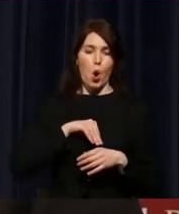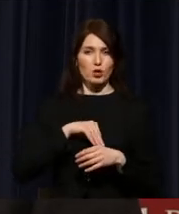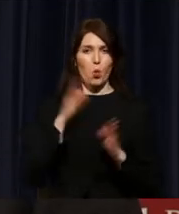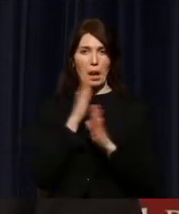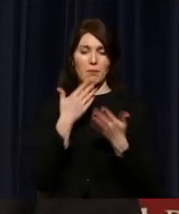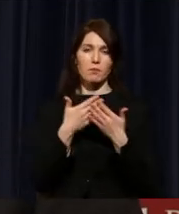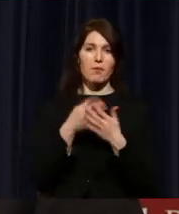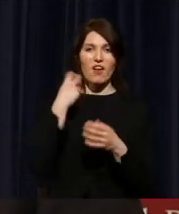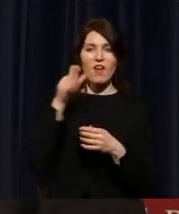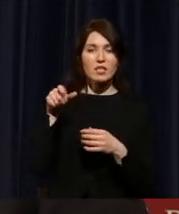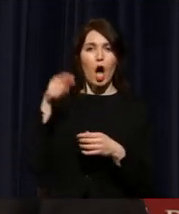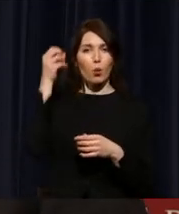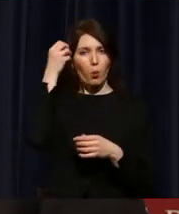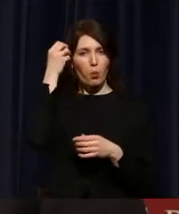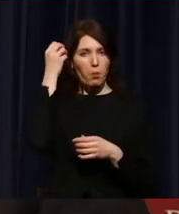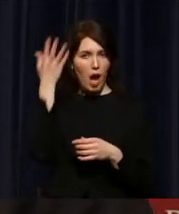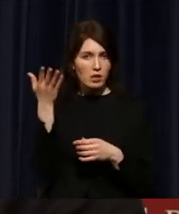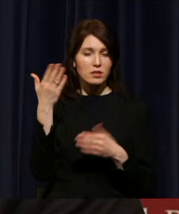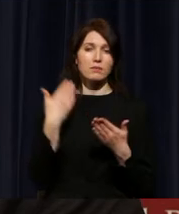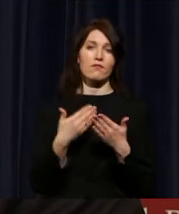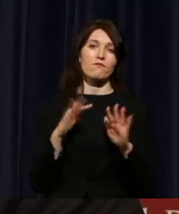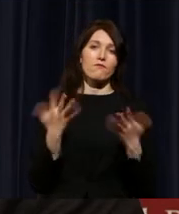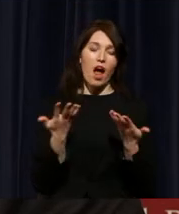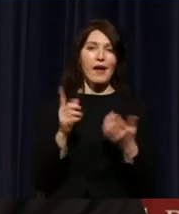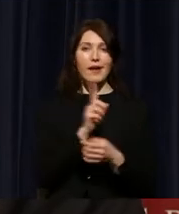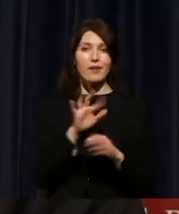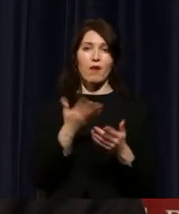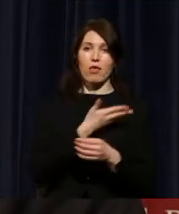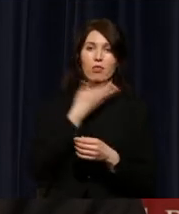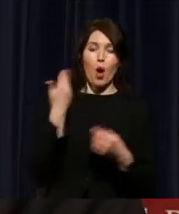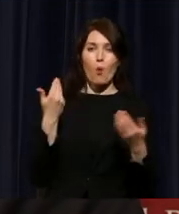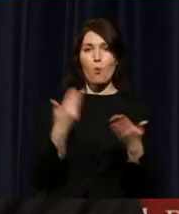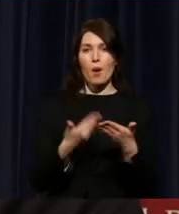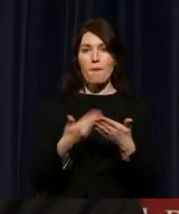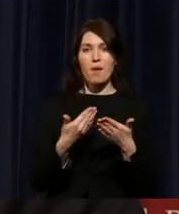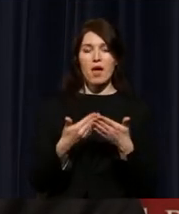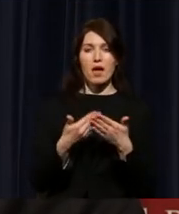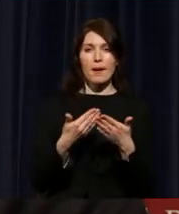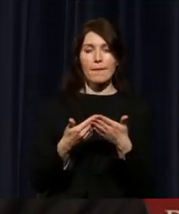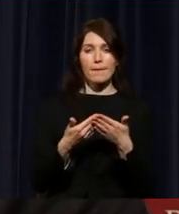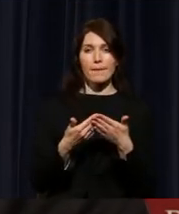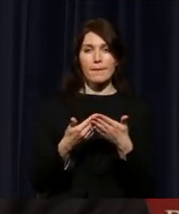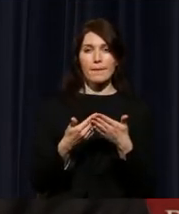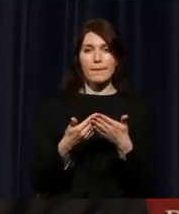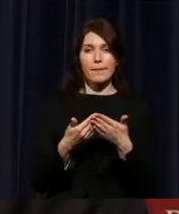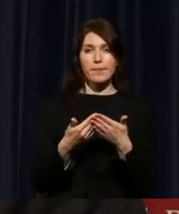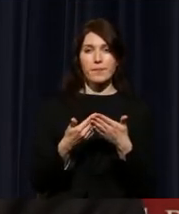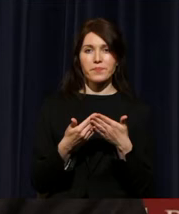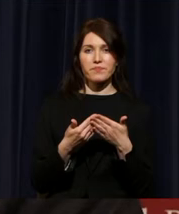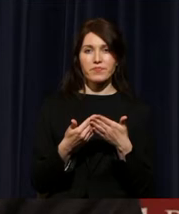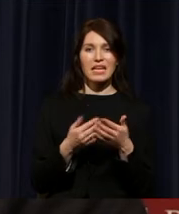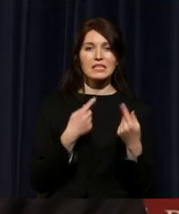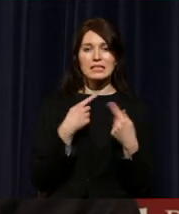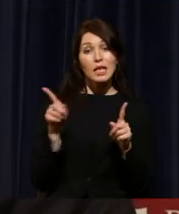vecāku, teiksim, prasmes, teiksim, vai ir vai nav, piemēram, nu, kā saka,